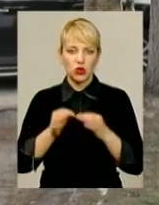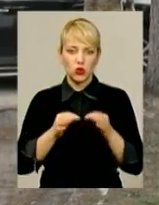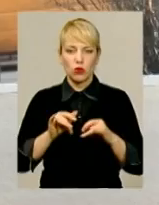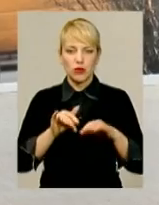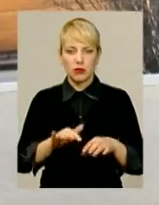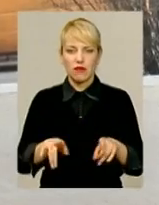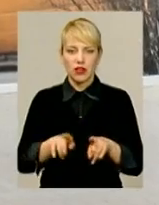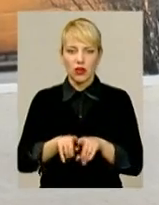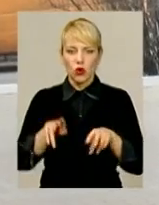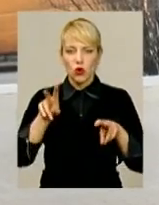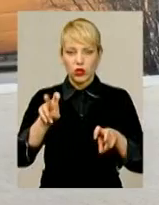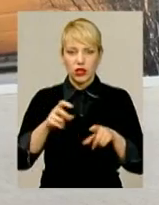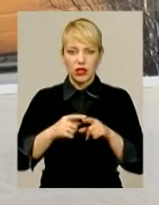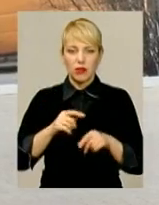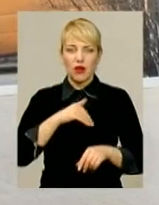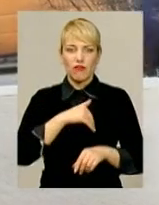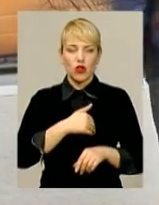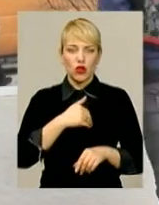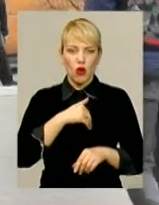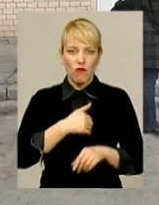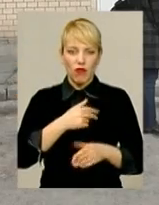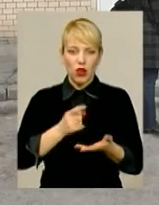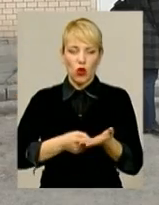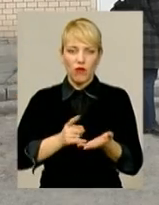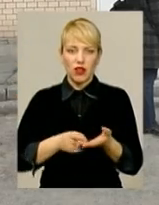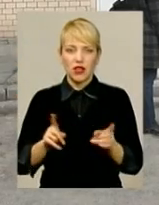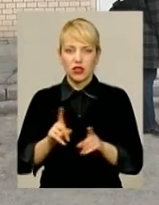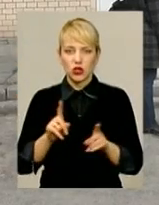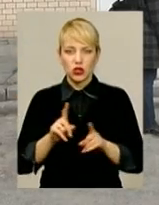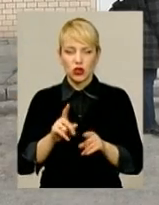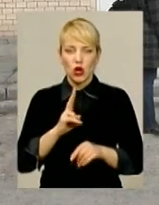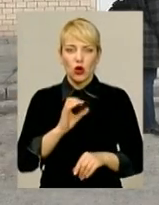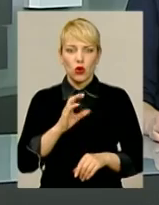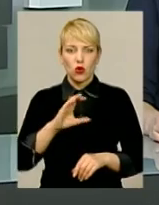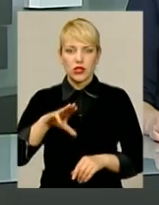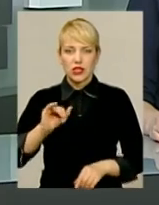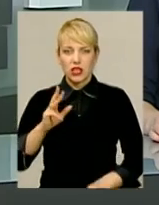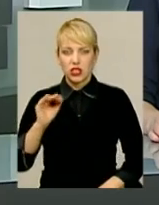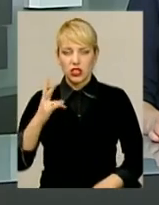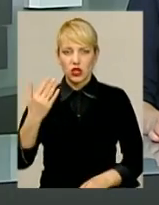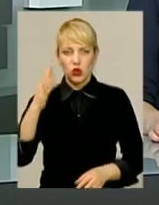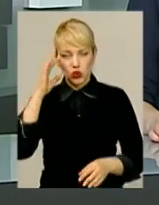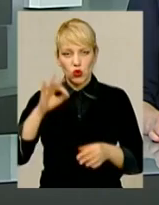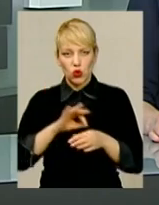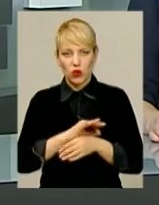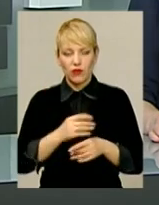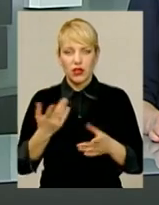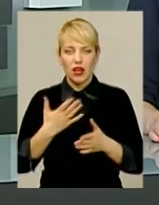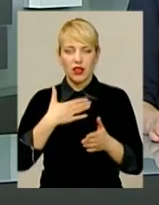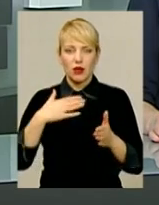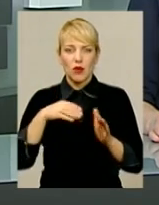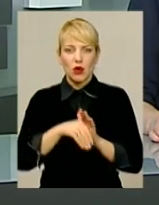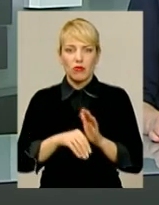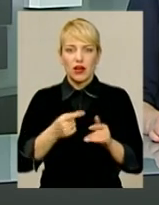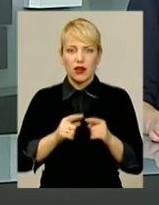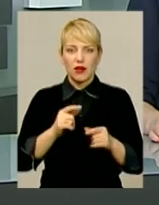такого типу. Вдова юридично довела, що її чоловік Ярослав Костишин, який помер під час артилерійського обстрілу поблизу Авдіївки